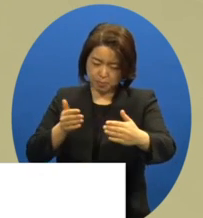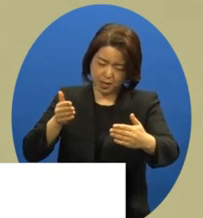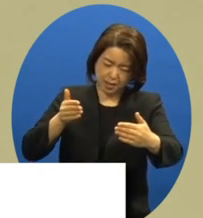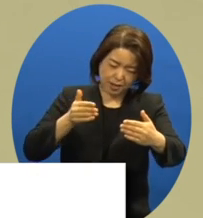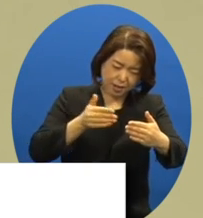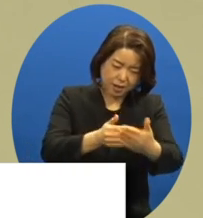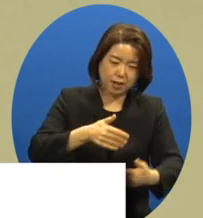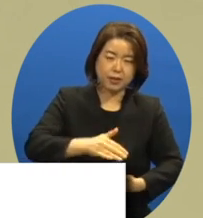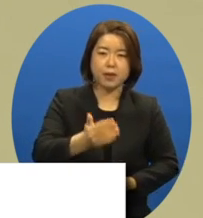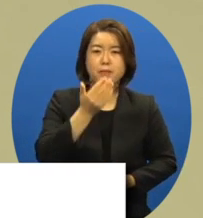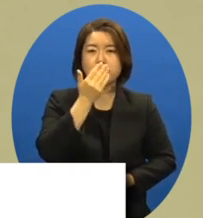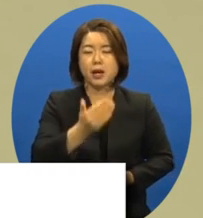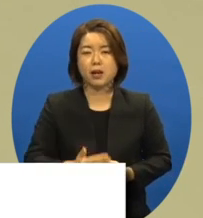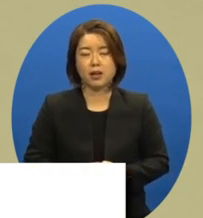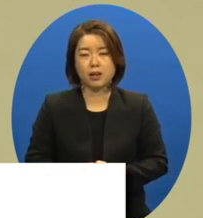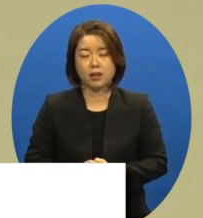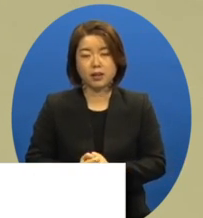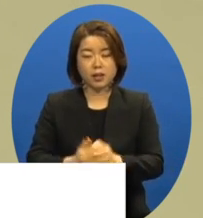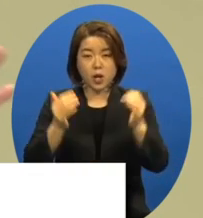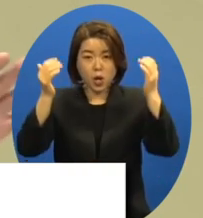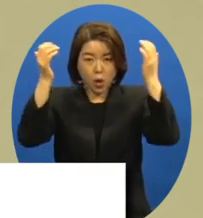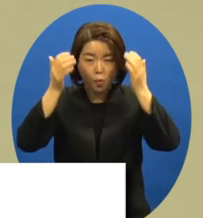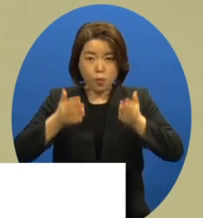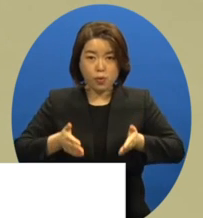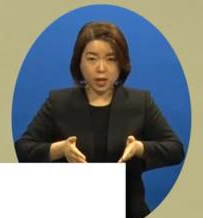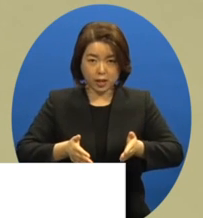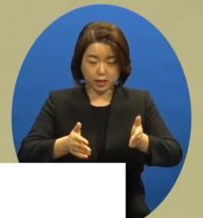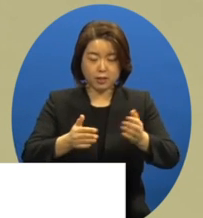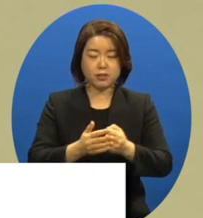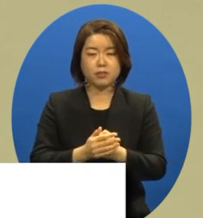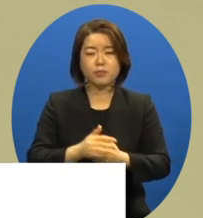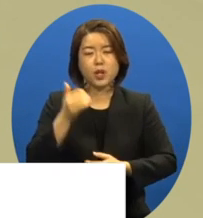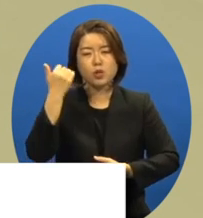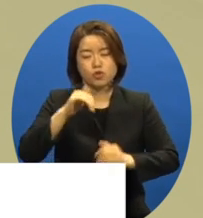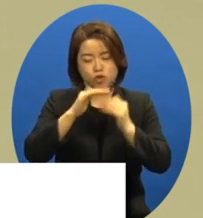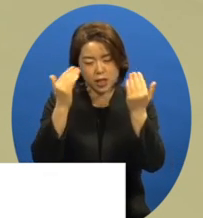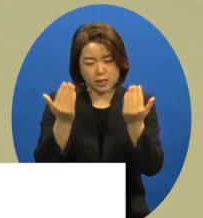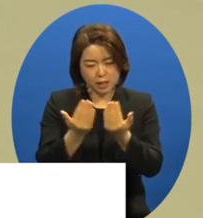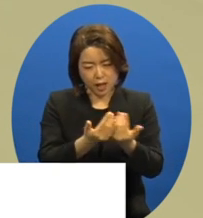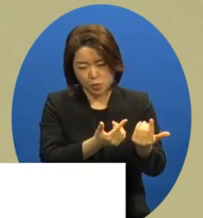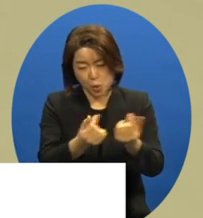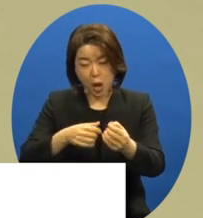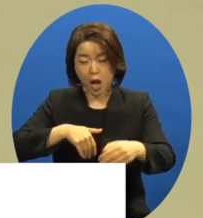겁니다. 고난의 길은 누구나 다 갈 수 있는 게 아닙니다.